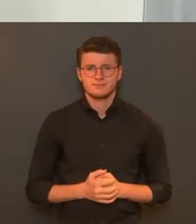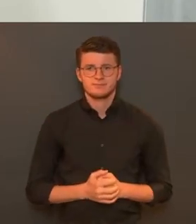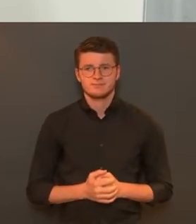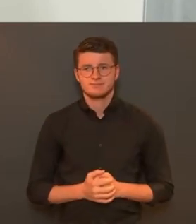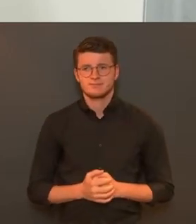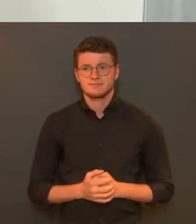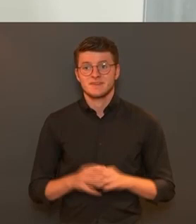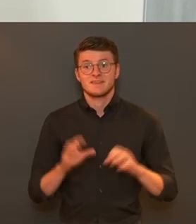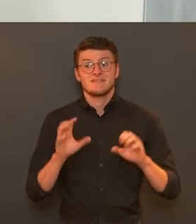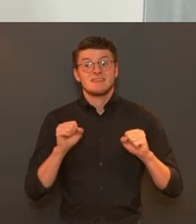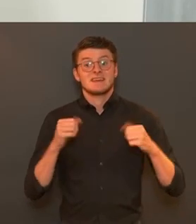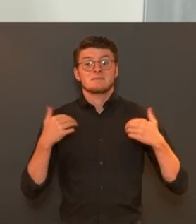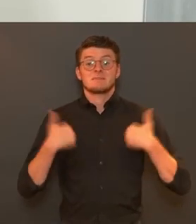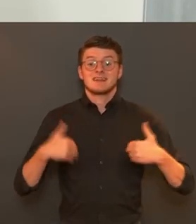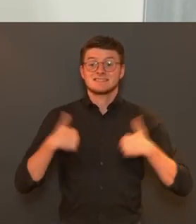Beaucoup de personnes